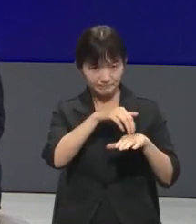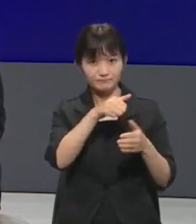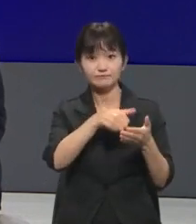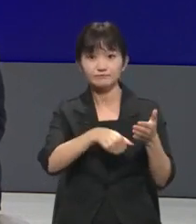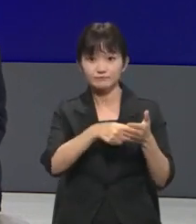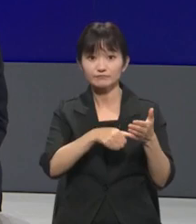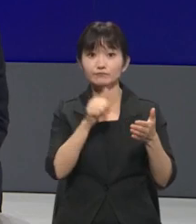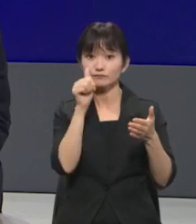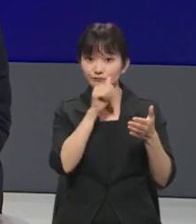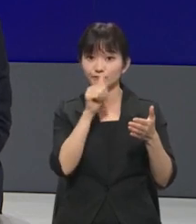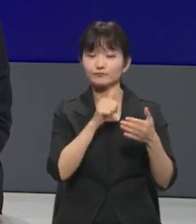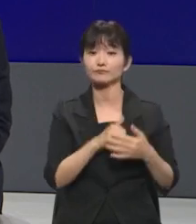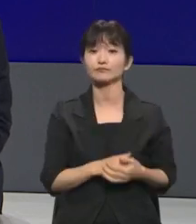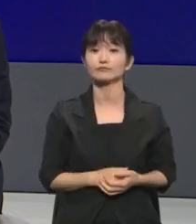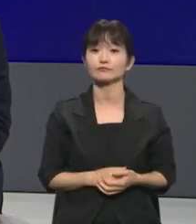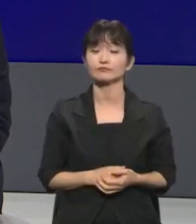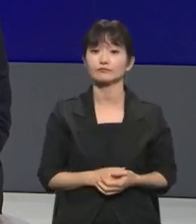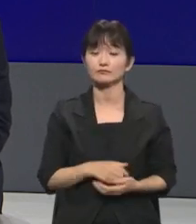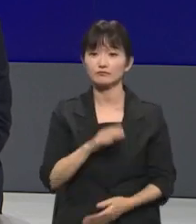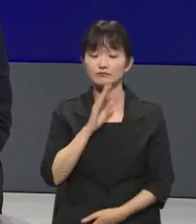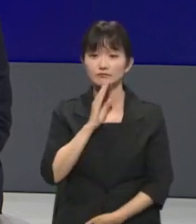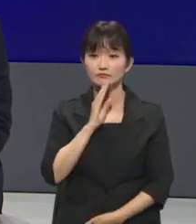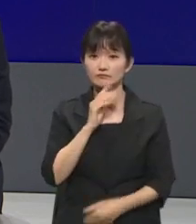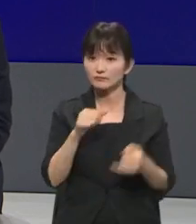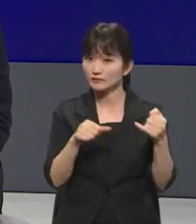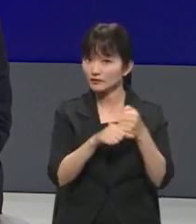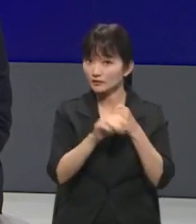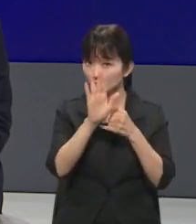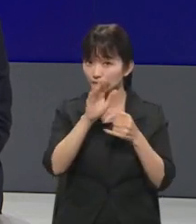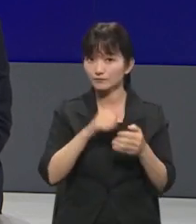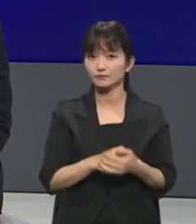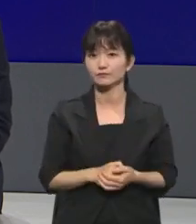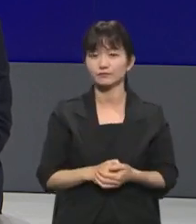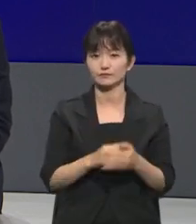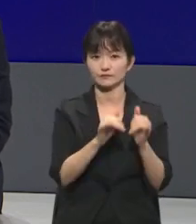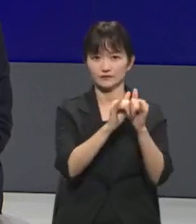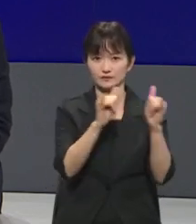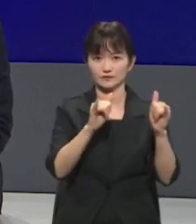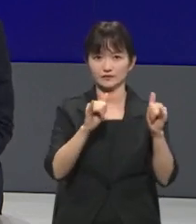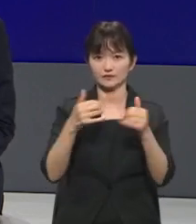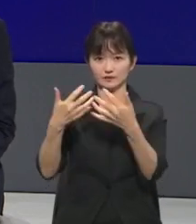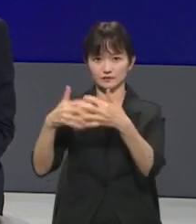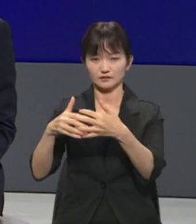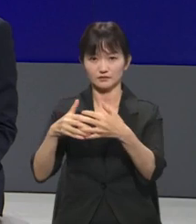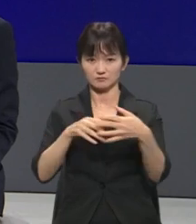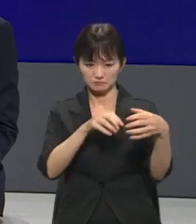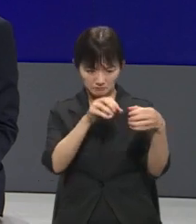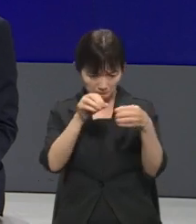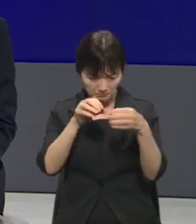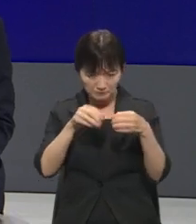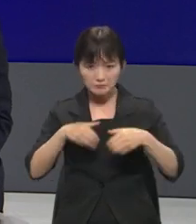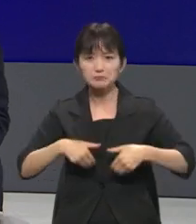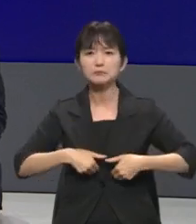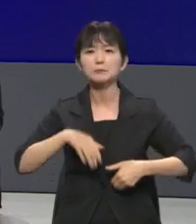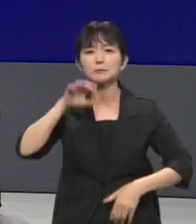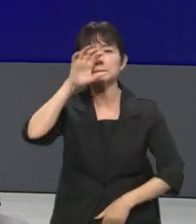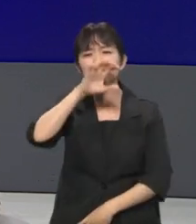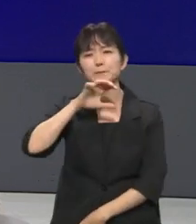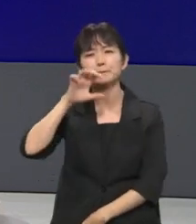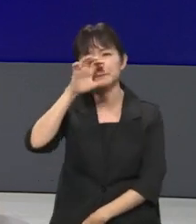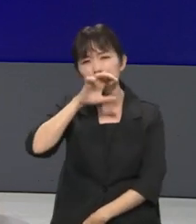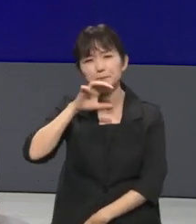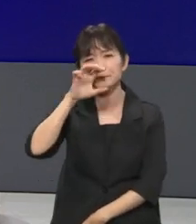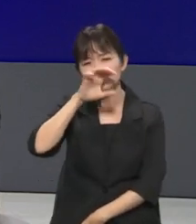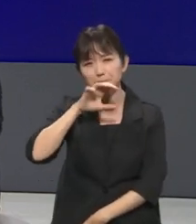도구라고 소개를 하고 있습니다. 그러니까 이게 실제로 연애를 하는 게 아니라 이 사람하고 대화를 할 때 필요한 것들을 연습할 수 있도록 훈련해 주는